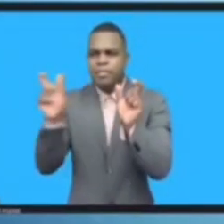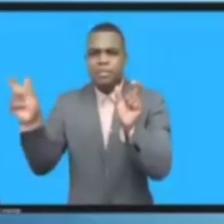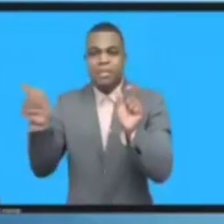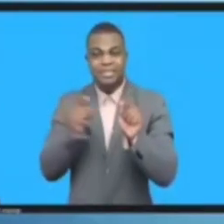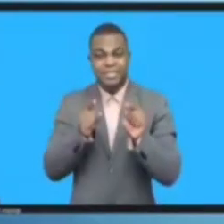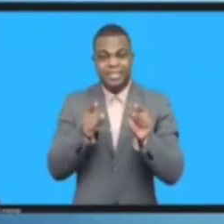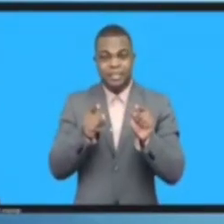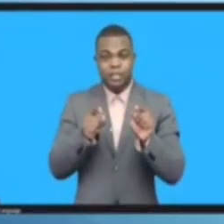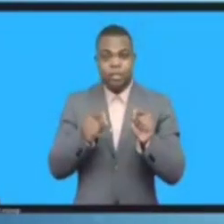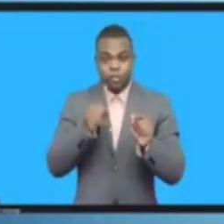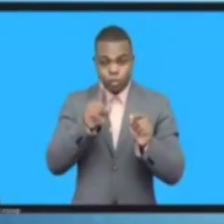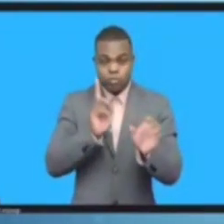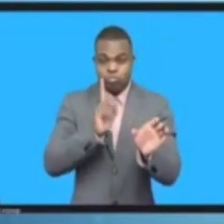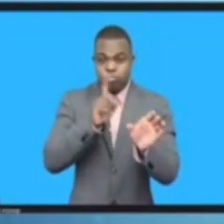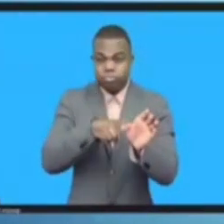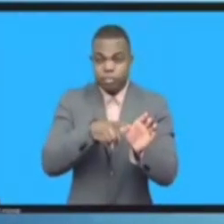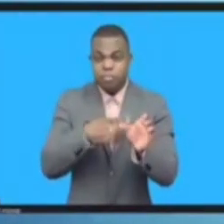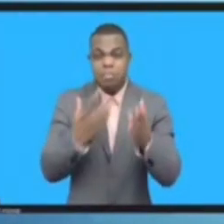d'autre.